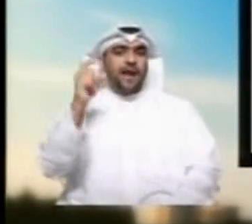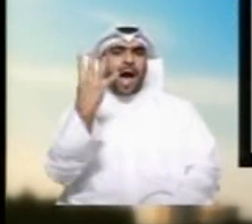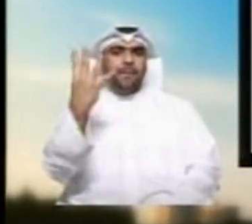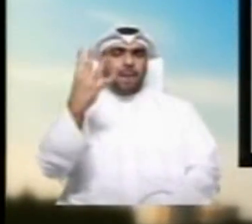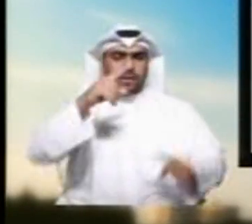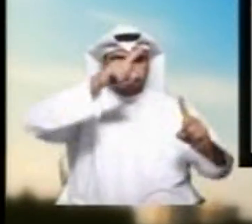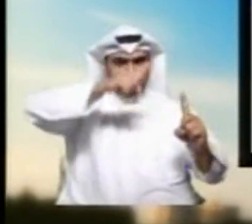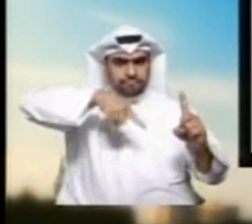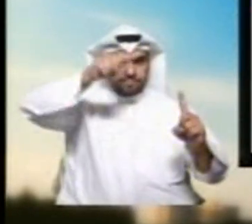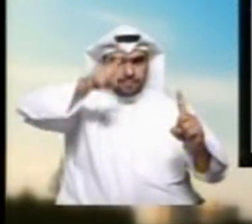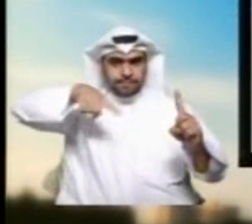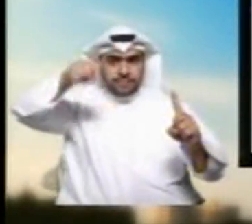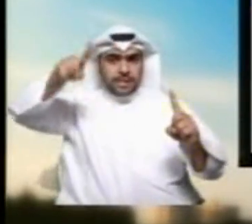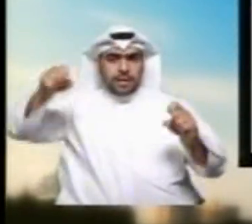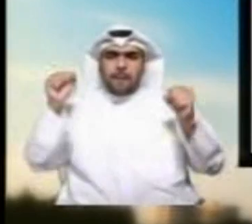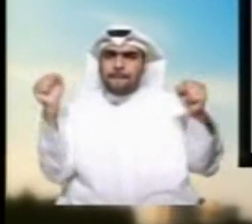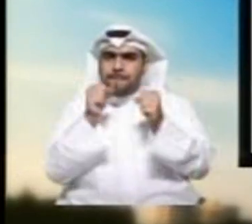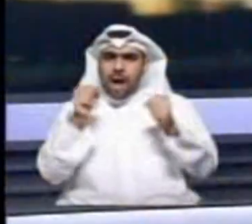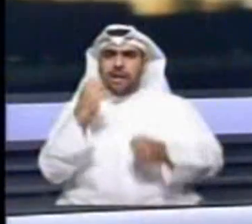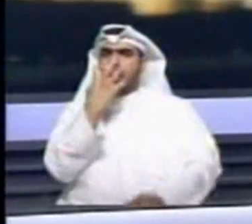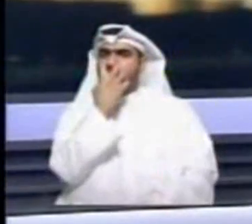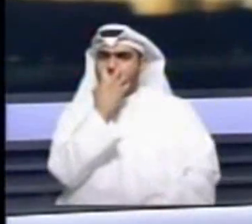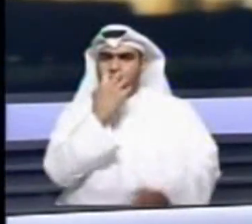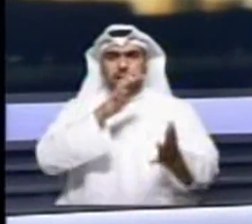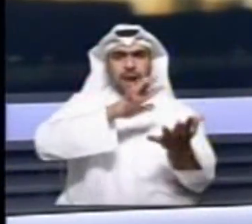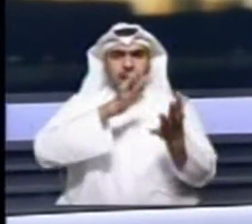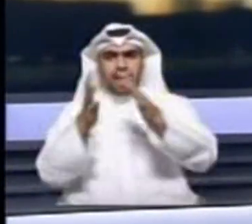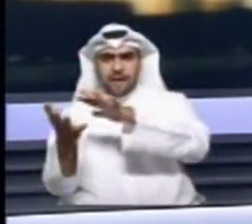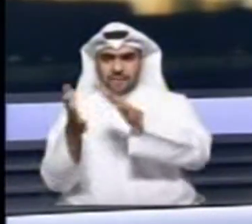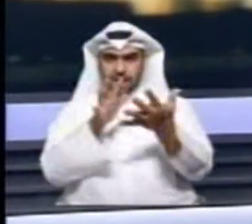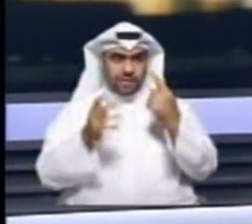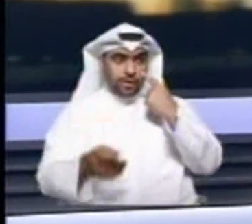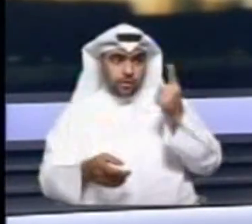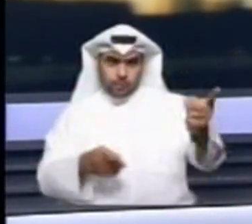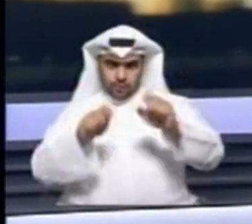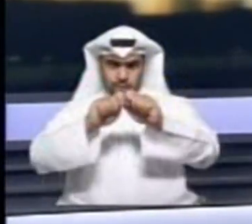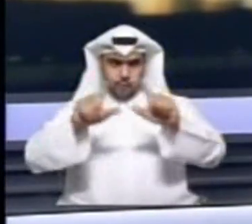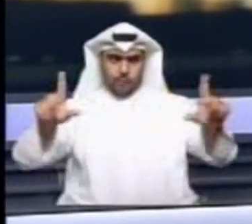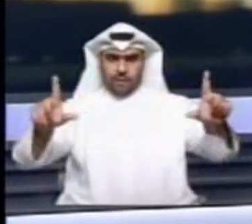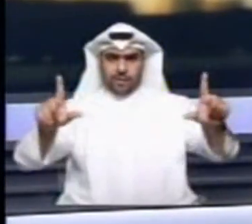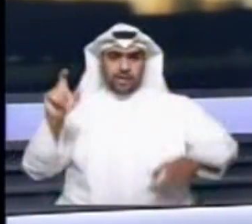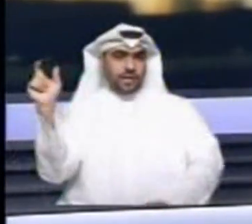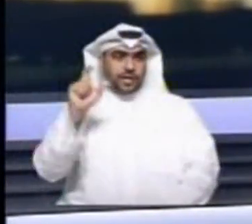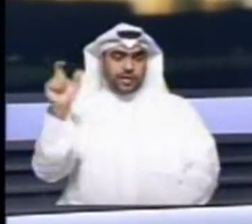خاصة لو نلاحظ أن فعلا الإحصاءات اللي كانت بالنسبة لآخر أول ثلث من الشهر 4